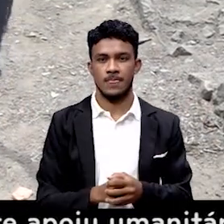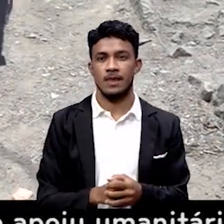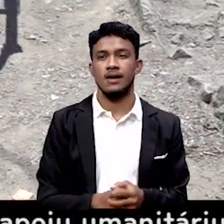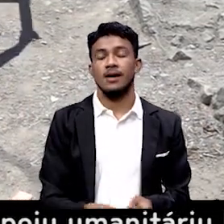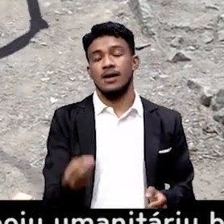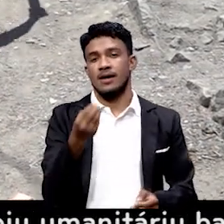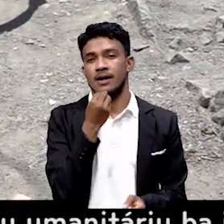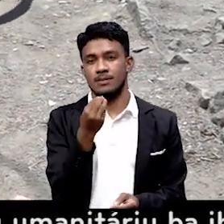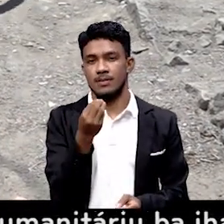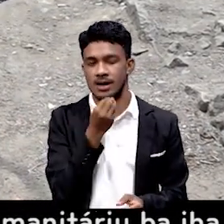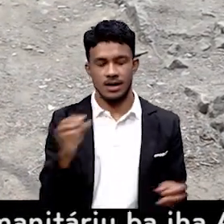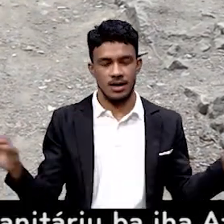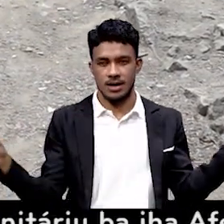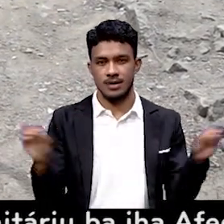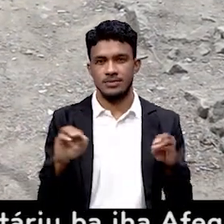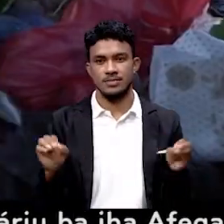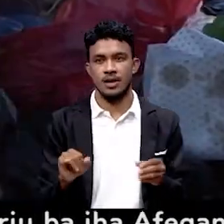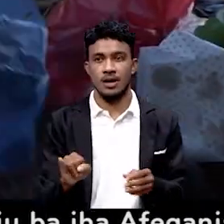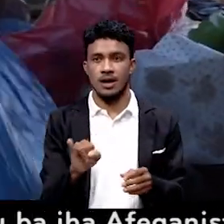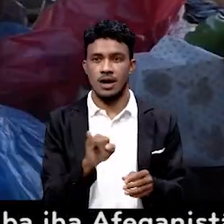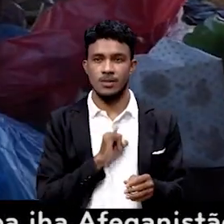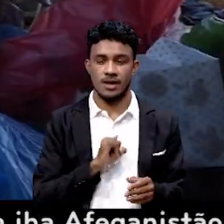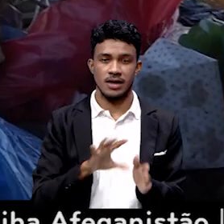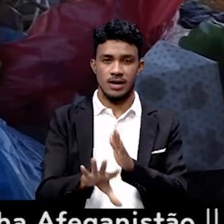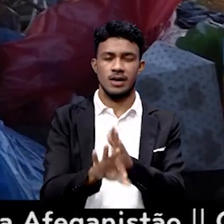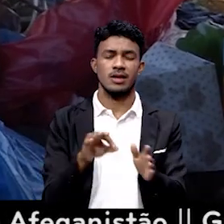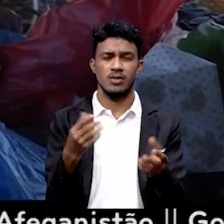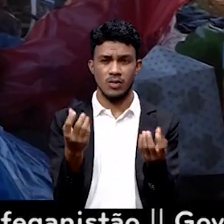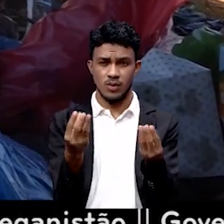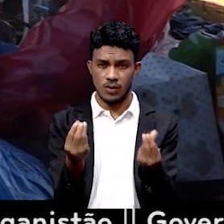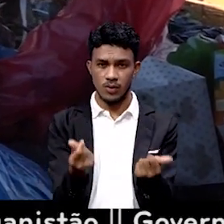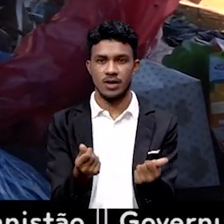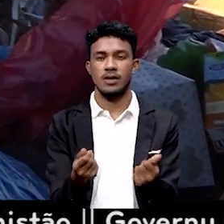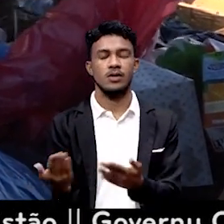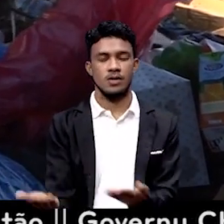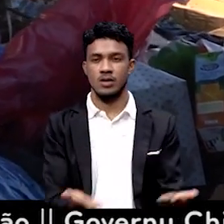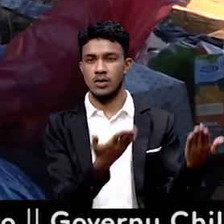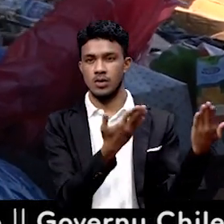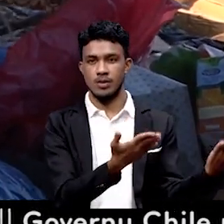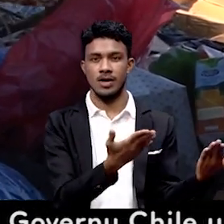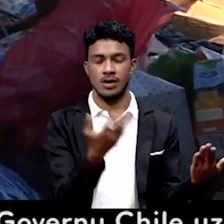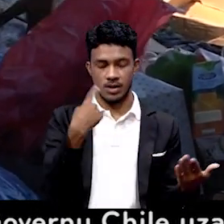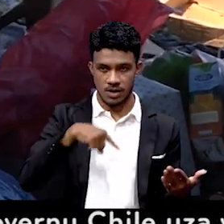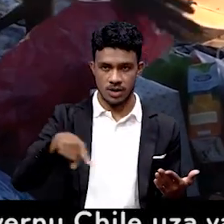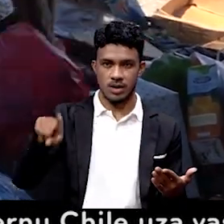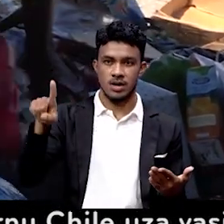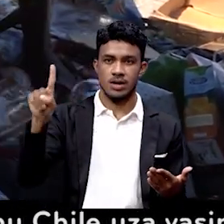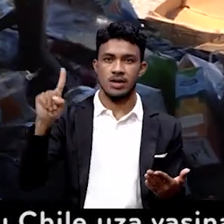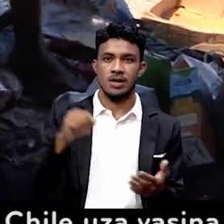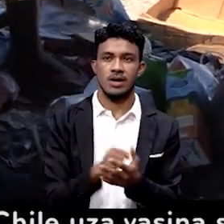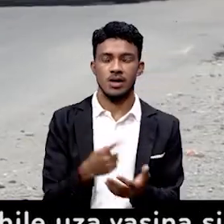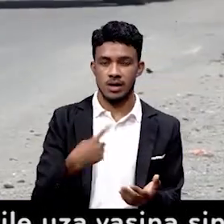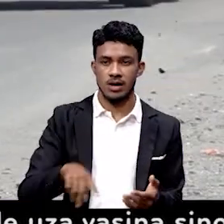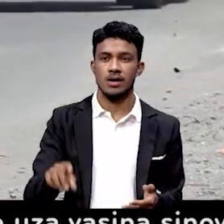hamba lai ha ha uma ke hetan utuan lori halai lok ba ba theti ha